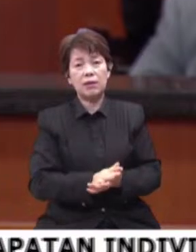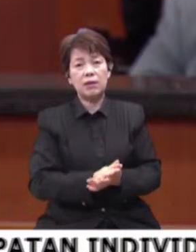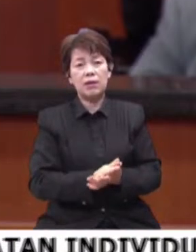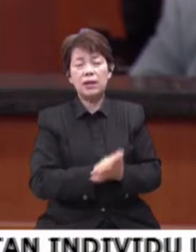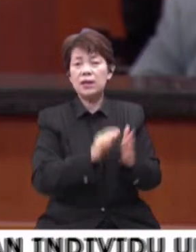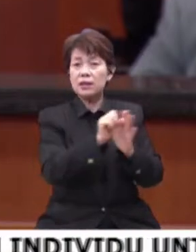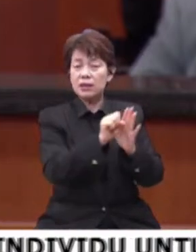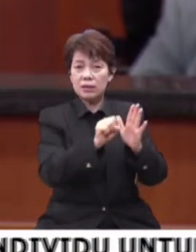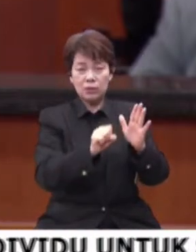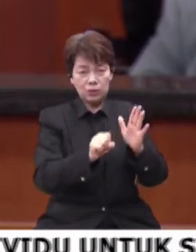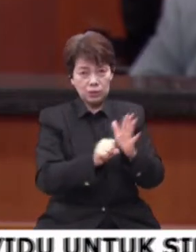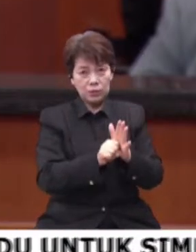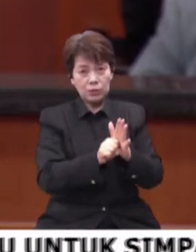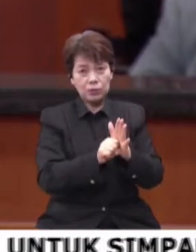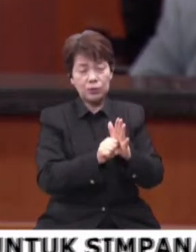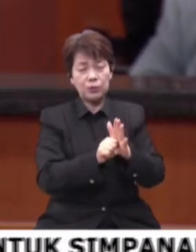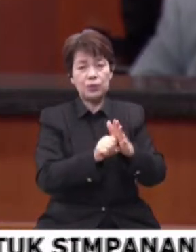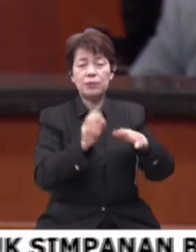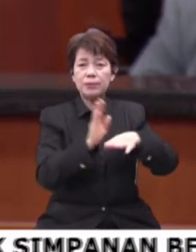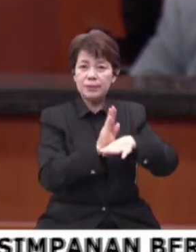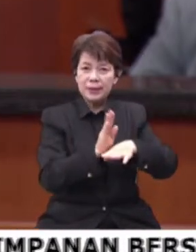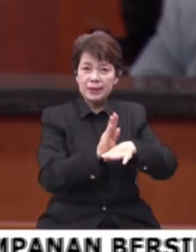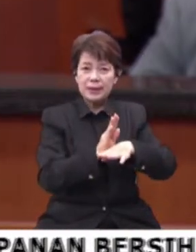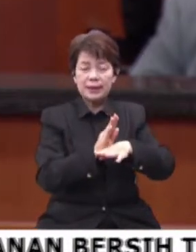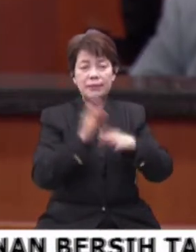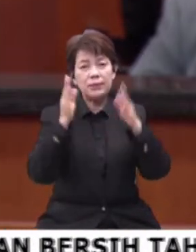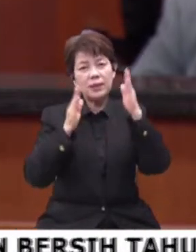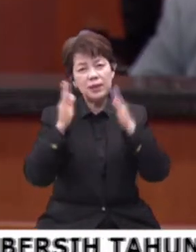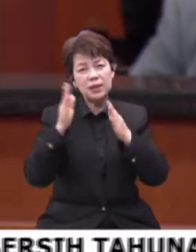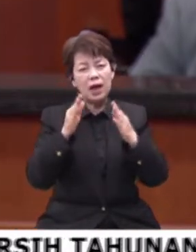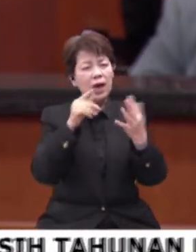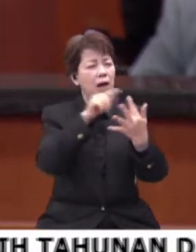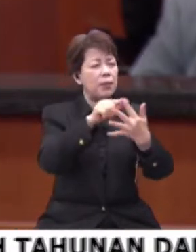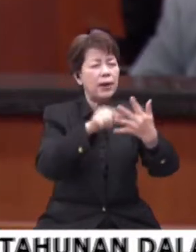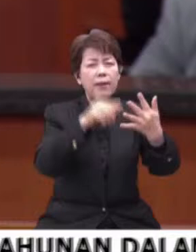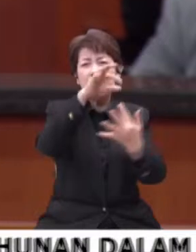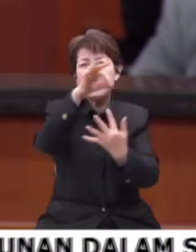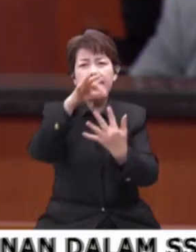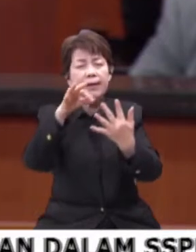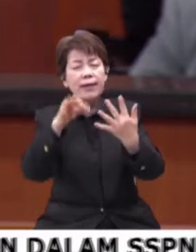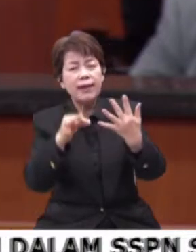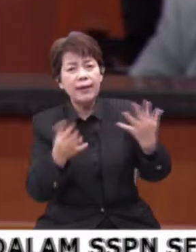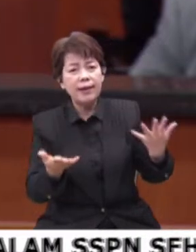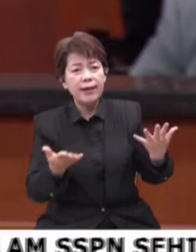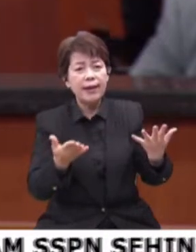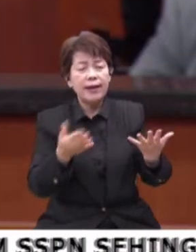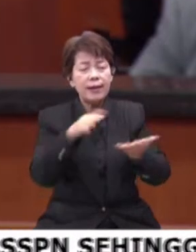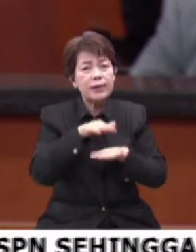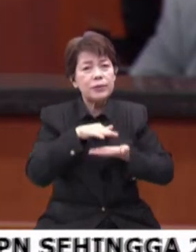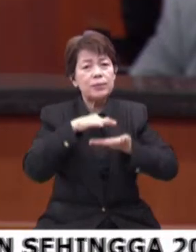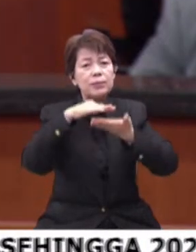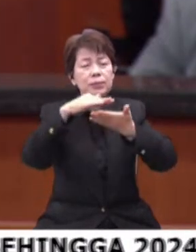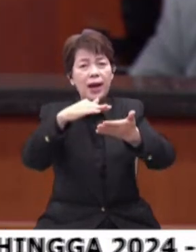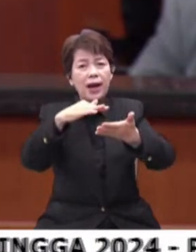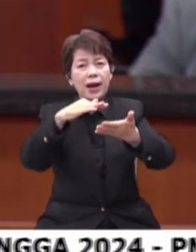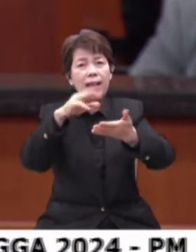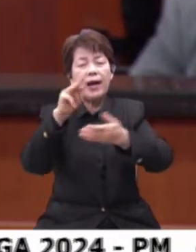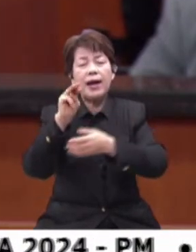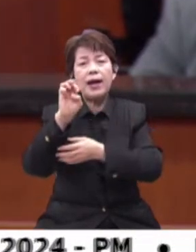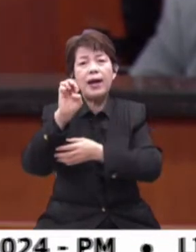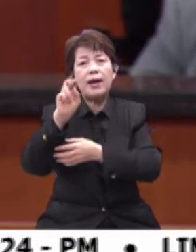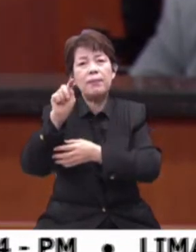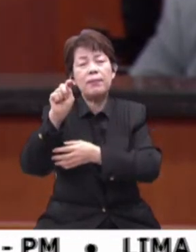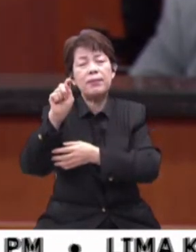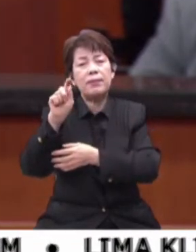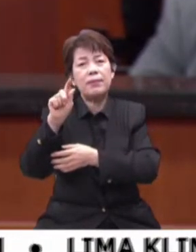penghilangan Malaysia akan mempunyai lebih banyak pilihan dalam memperoleh sumber bahan mentah dan harga yang